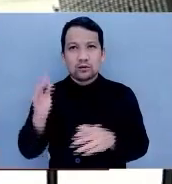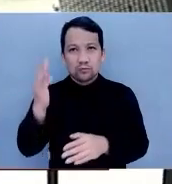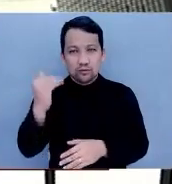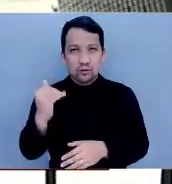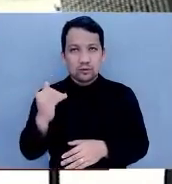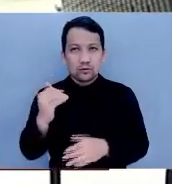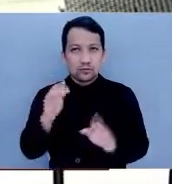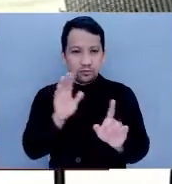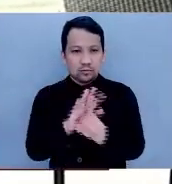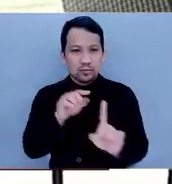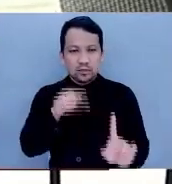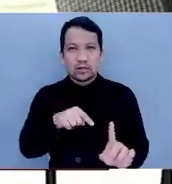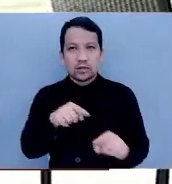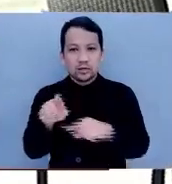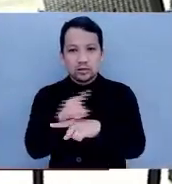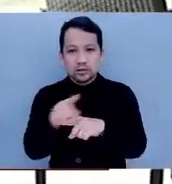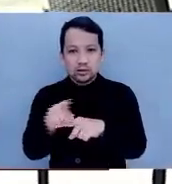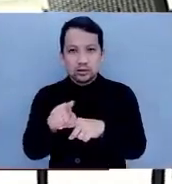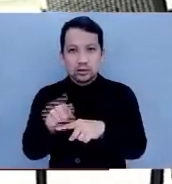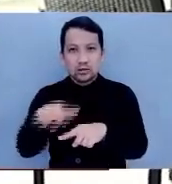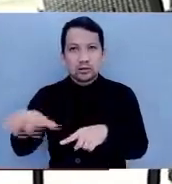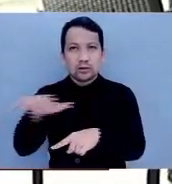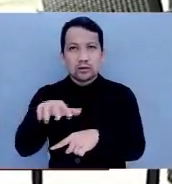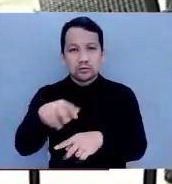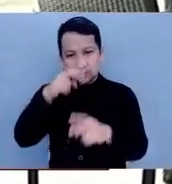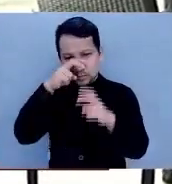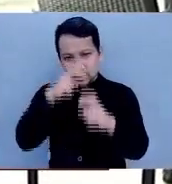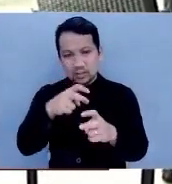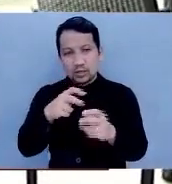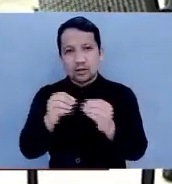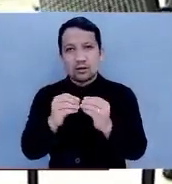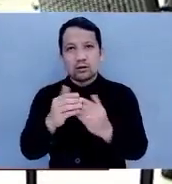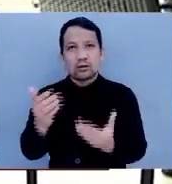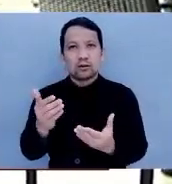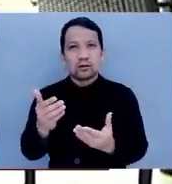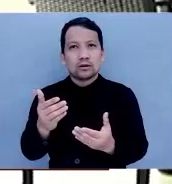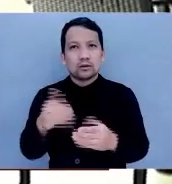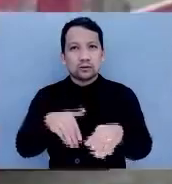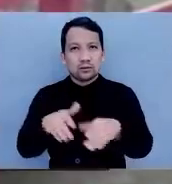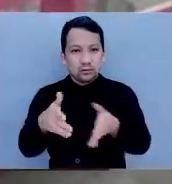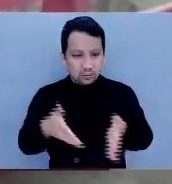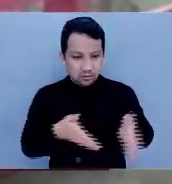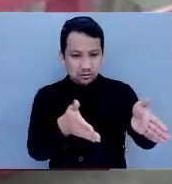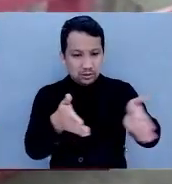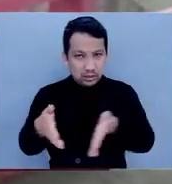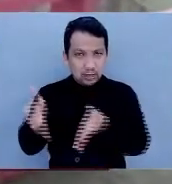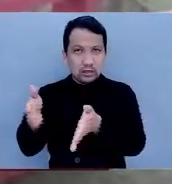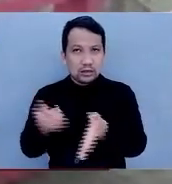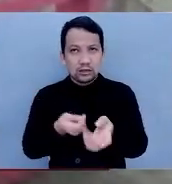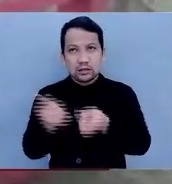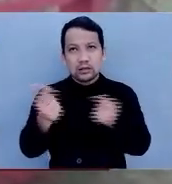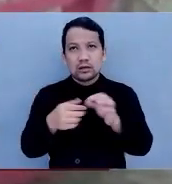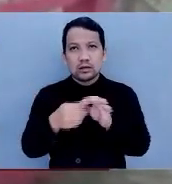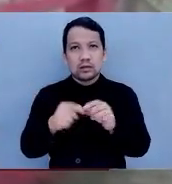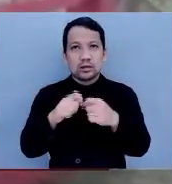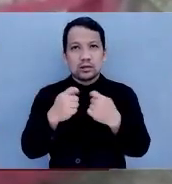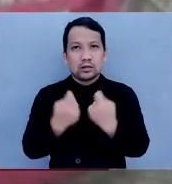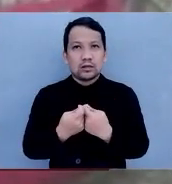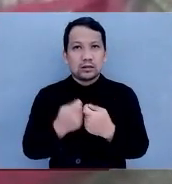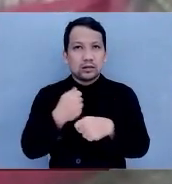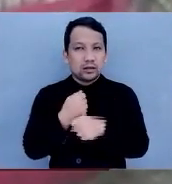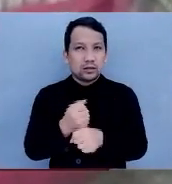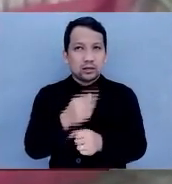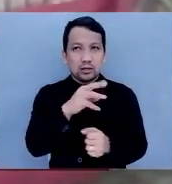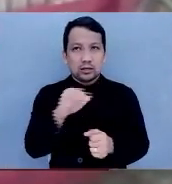nakilala siya sa pagiging disiplinado at mahigpit lalo na sa mga nakabalandra sa bangketa sa kanya ring termino ginamit ng